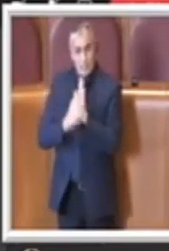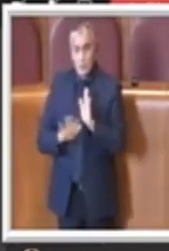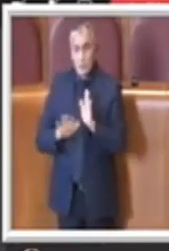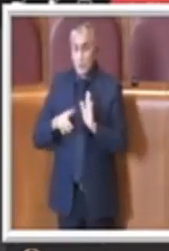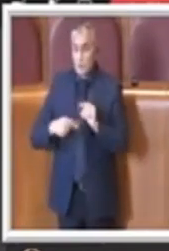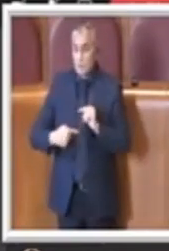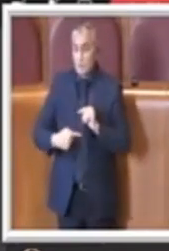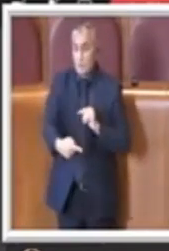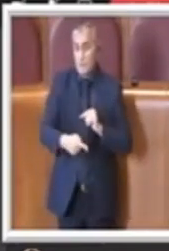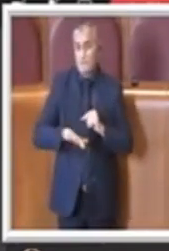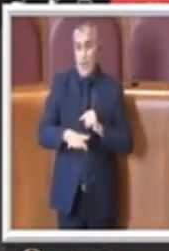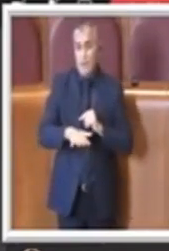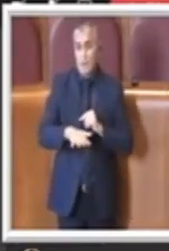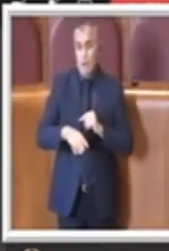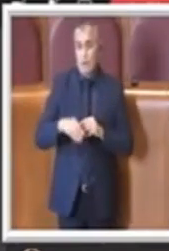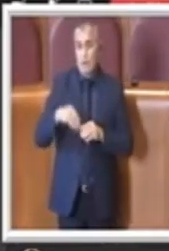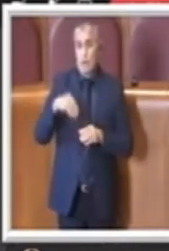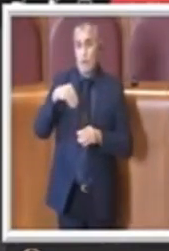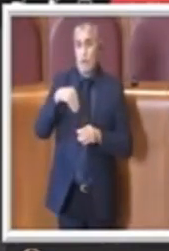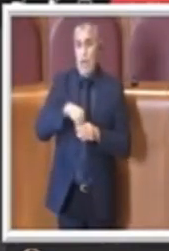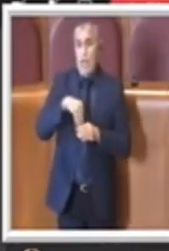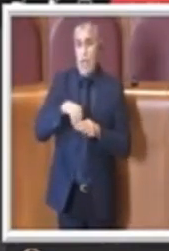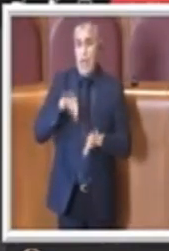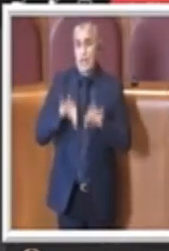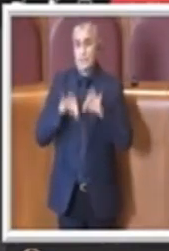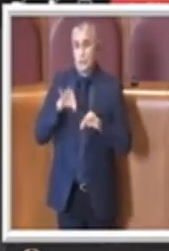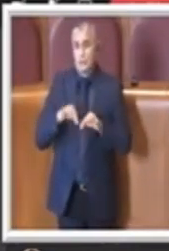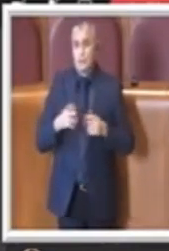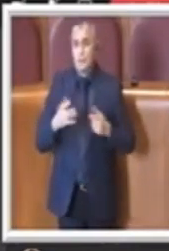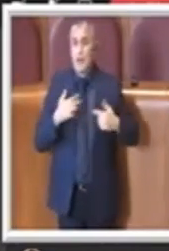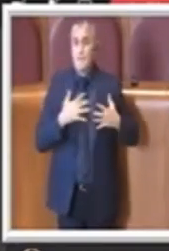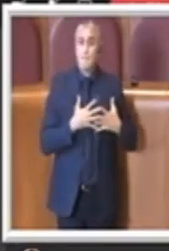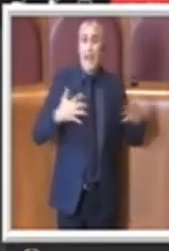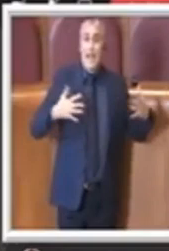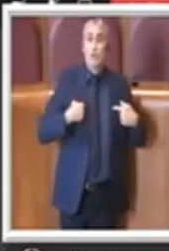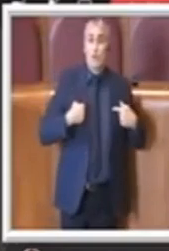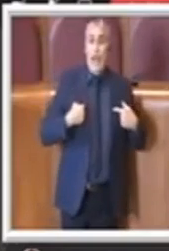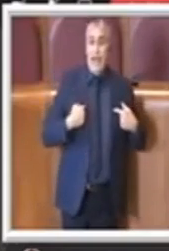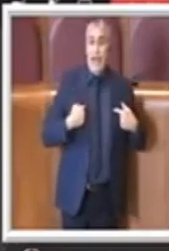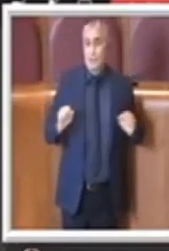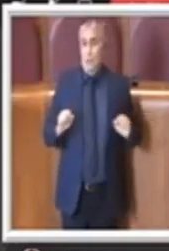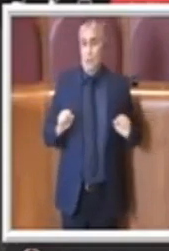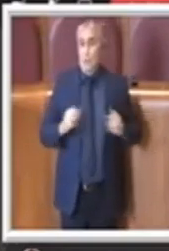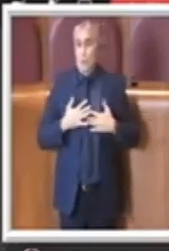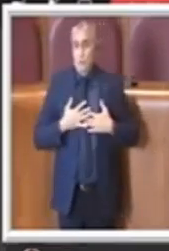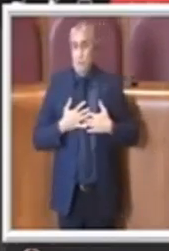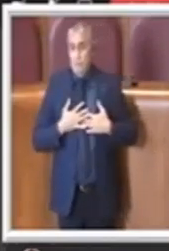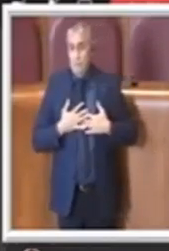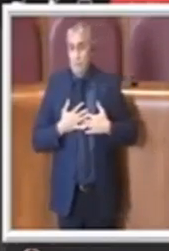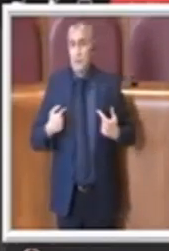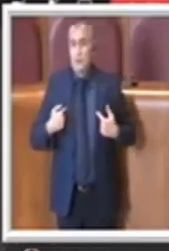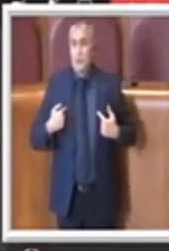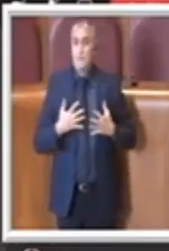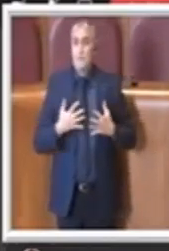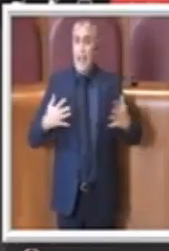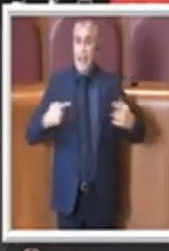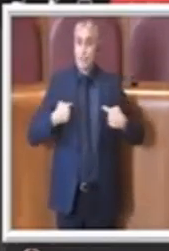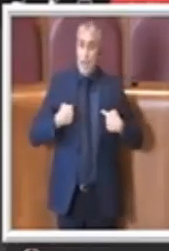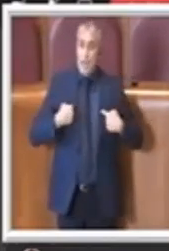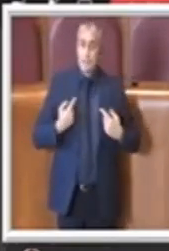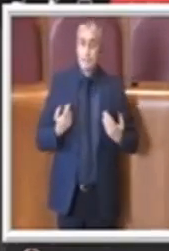da qui a breve però non ci appartiene come maggioranza questo atteggiamento noi abbiamo un atteggiamento serio e